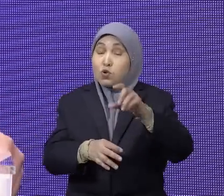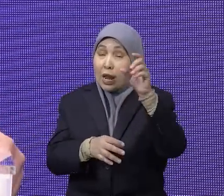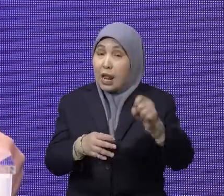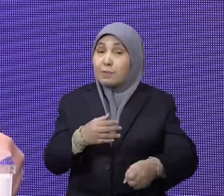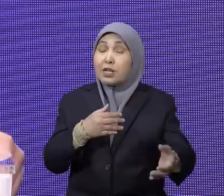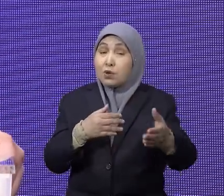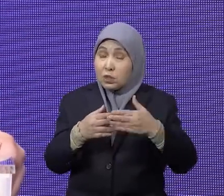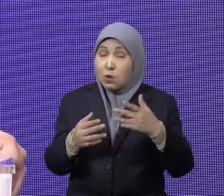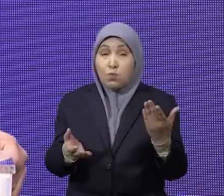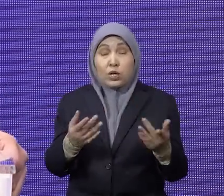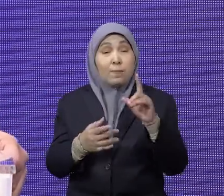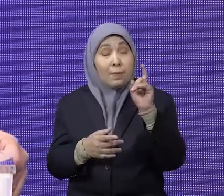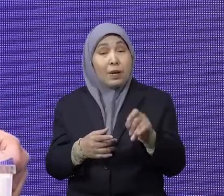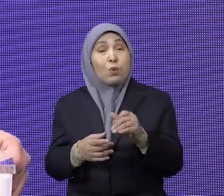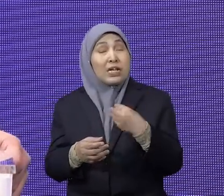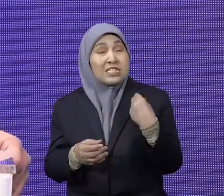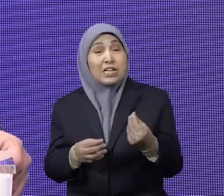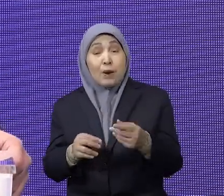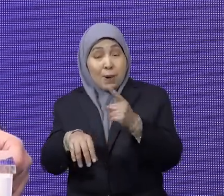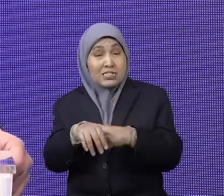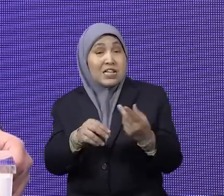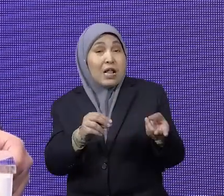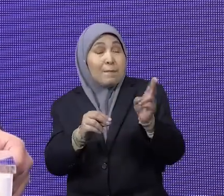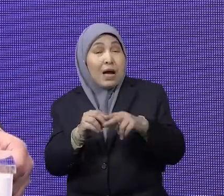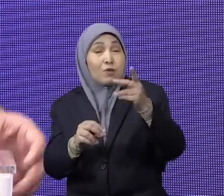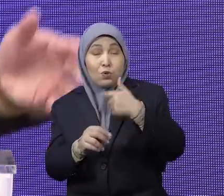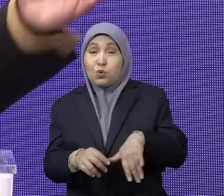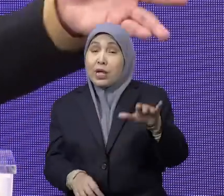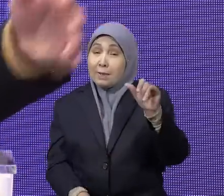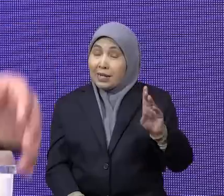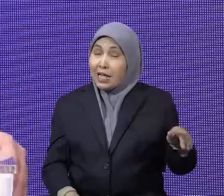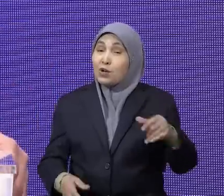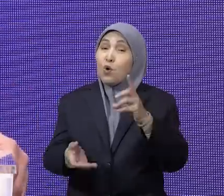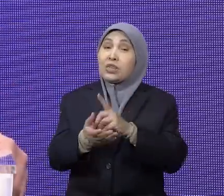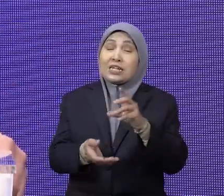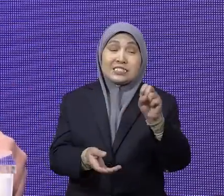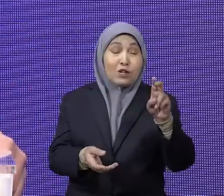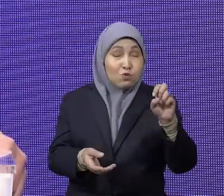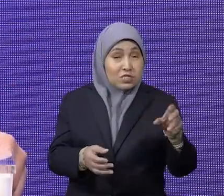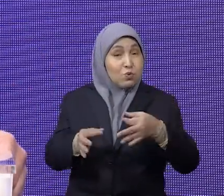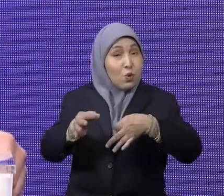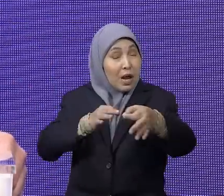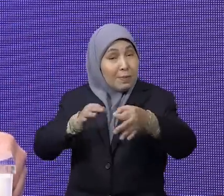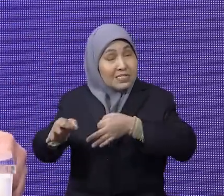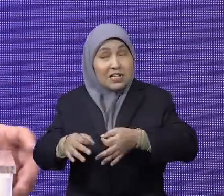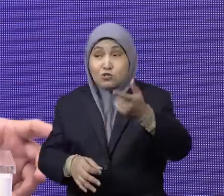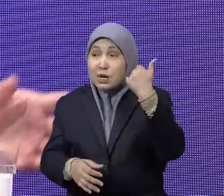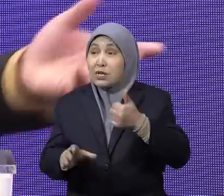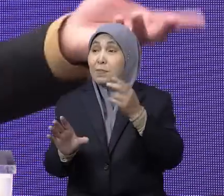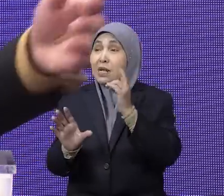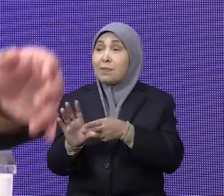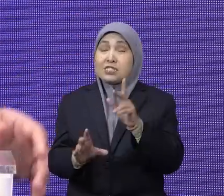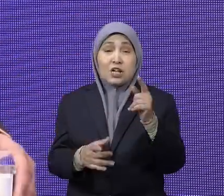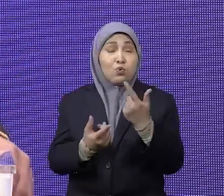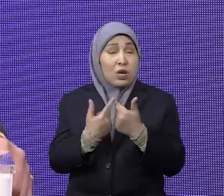untuk soalan yang berikut ni mungkin memerlukan sedikit masa tambahan untuk yang berbahagia Dr. Sanusi kita untuk nak menjelaskan, sebab